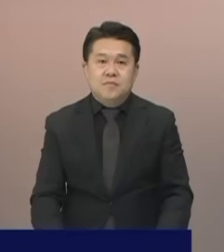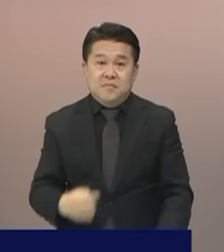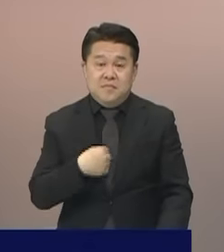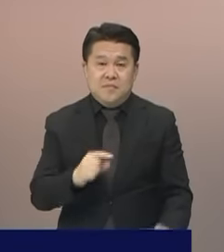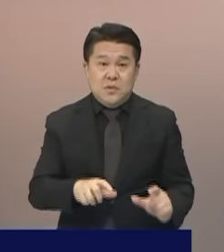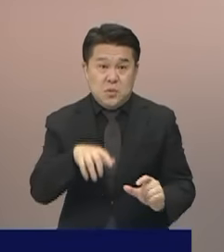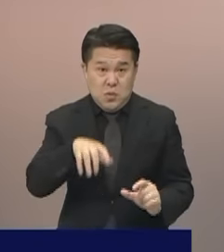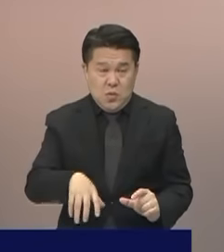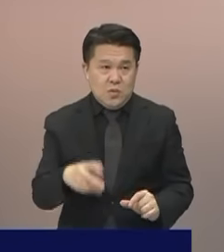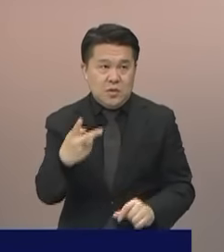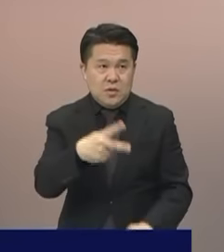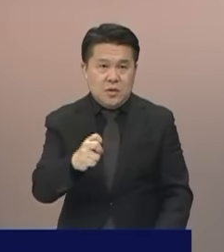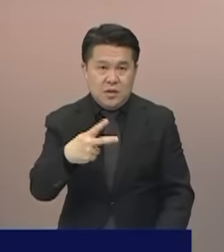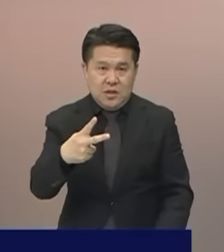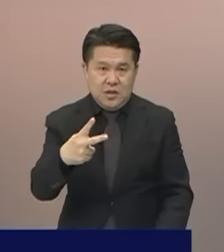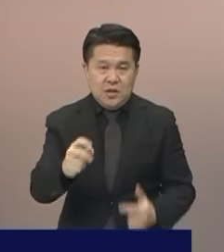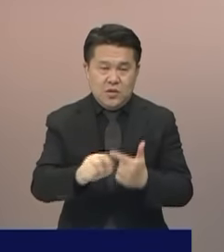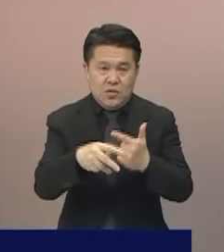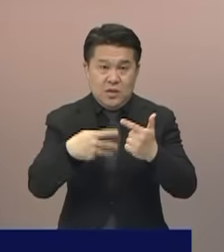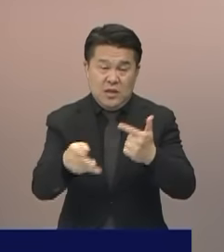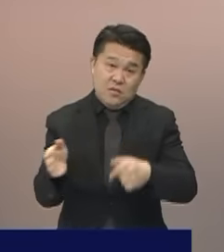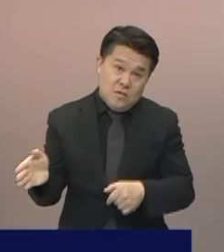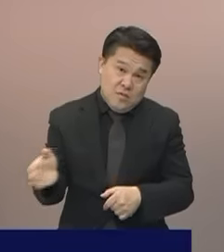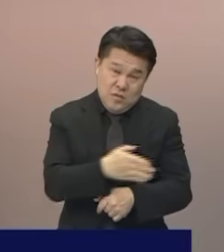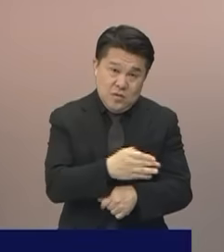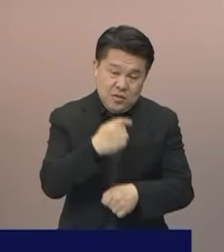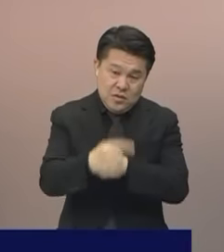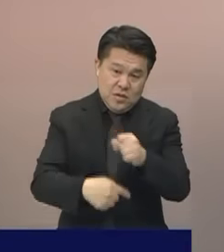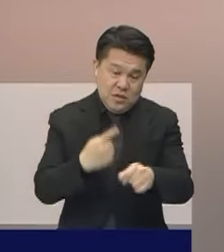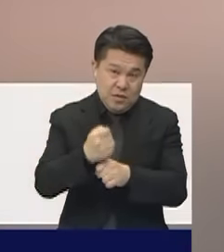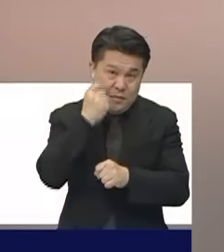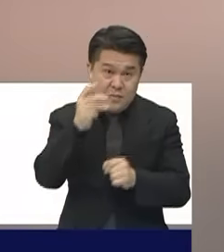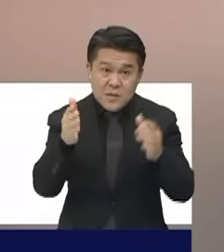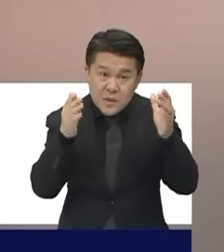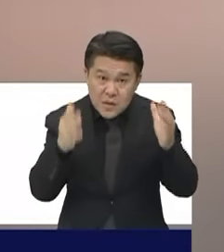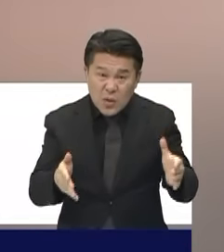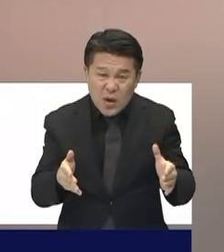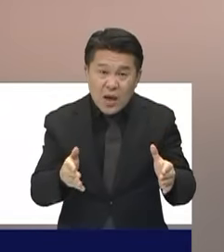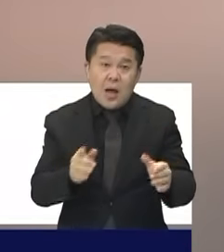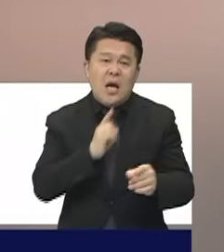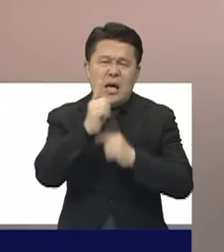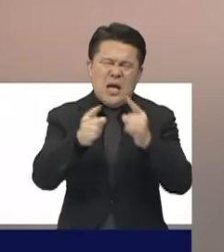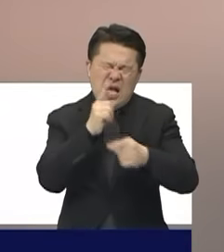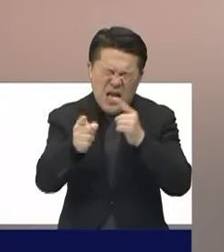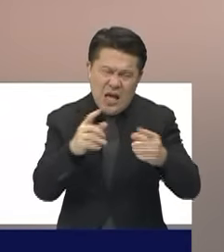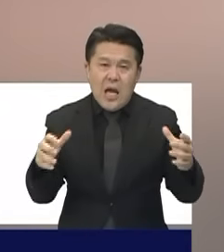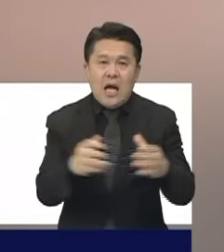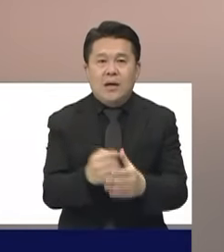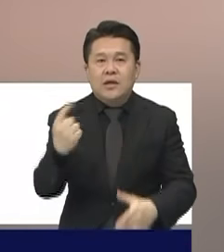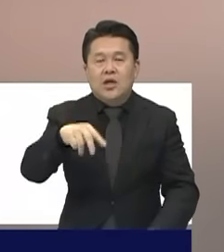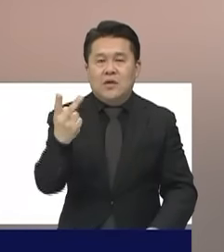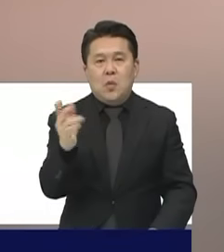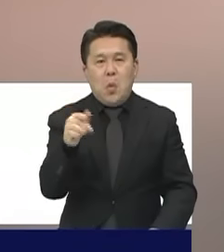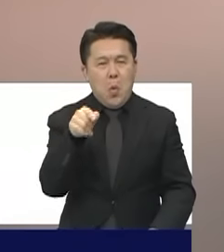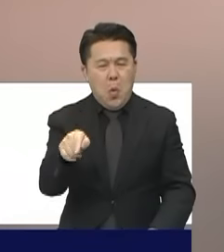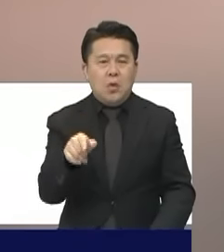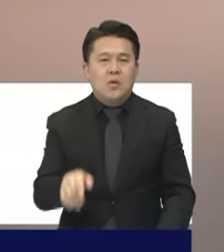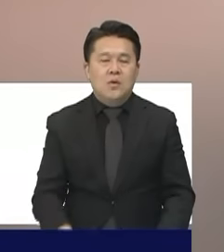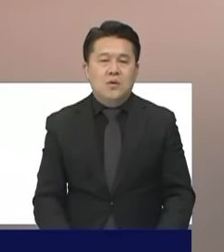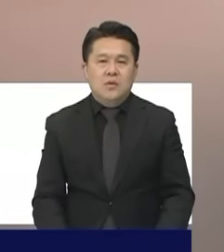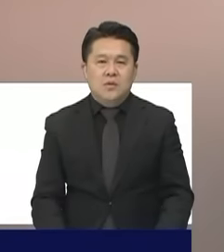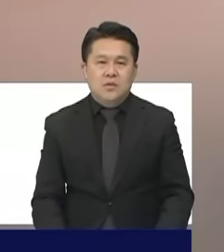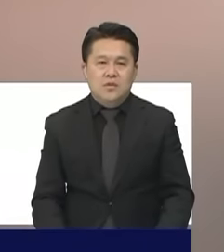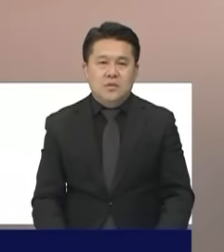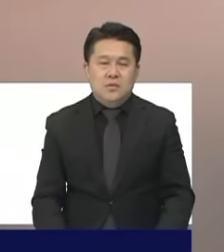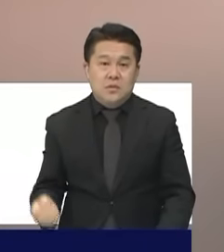글쓴이는 자신이 거주하고 있는 지역에서 2022년 6월 3일을 시작으로 1년 8개월 동안 1,200건 남짓한 불법